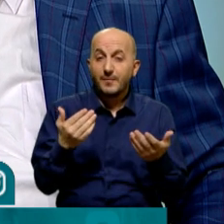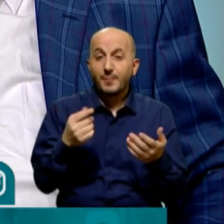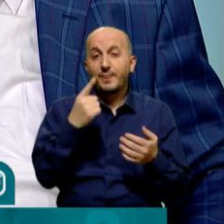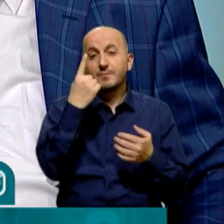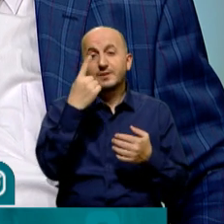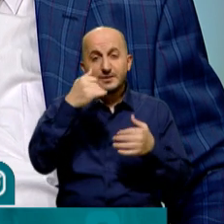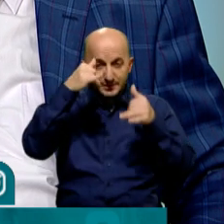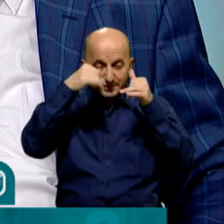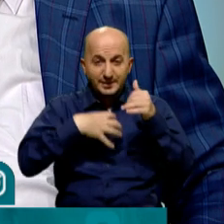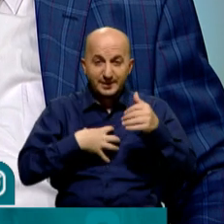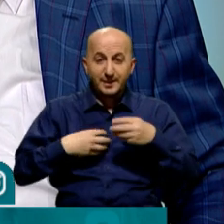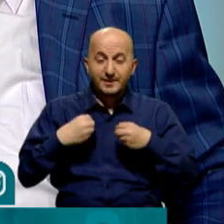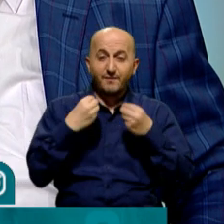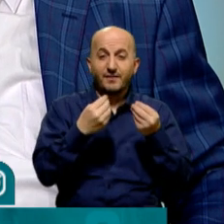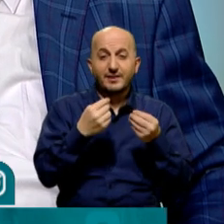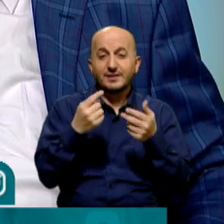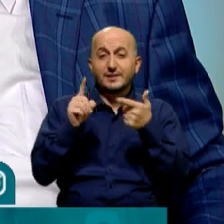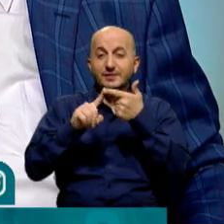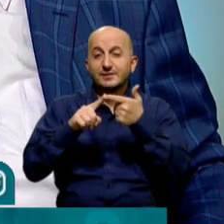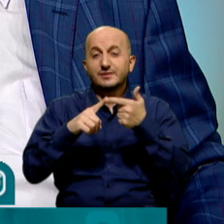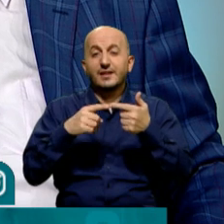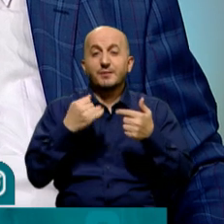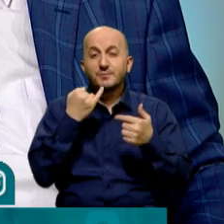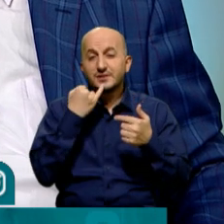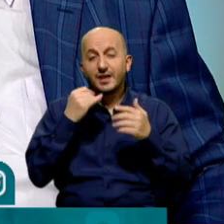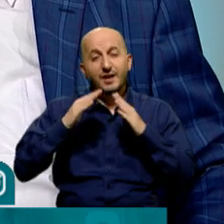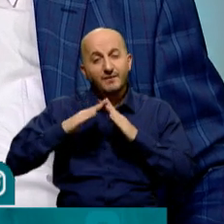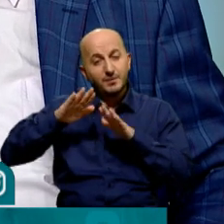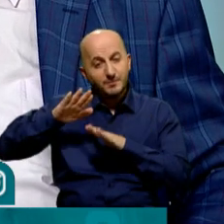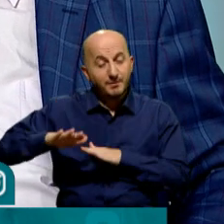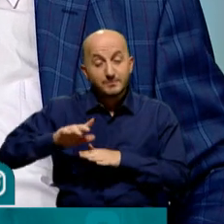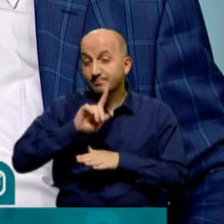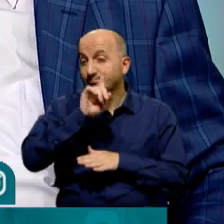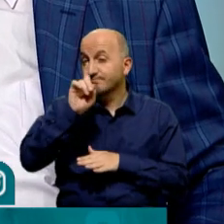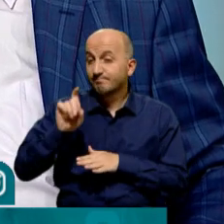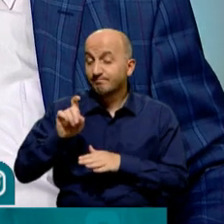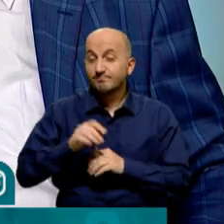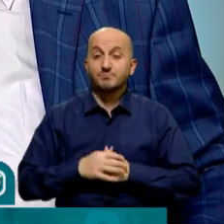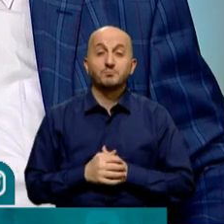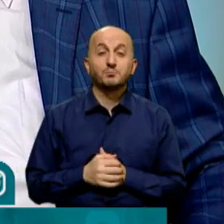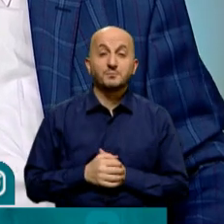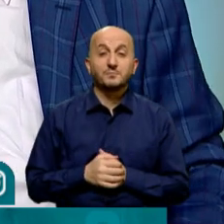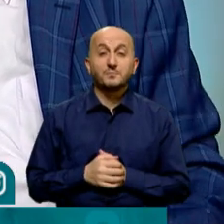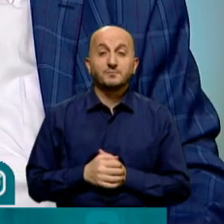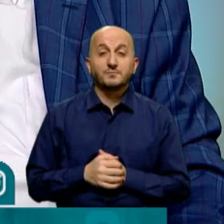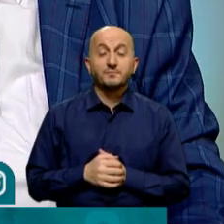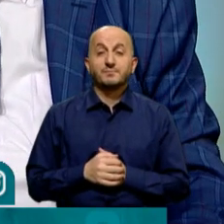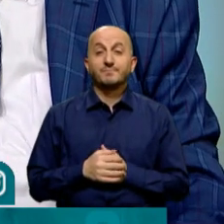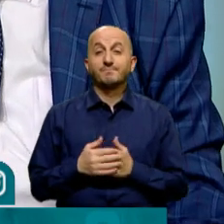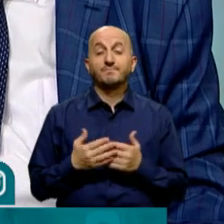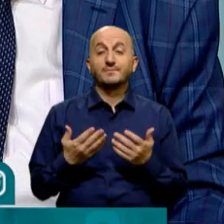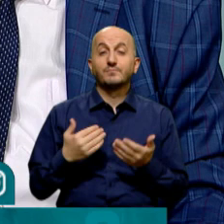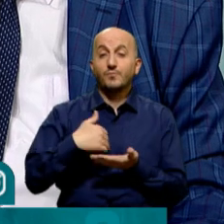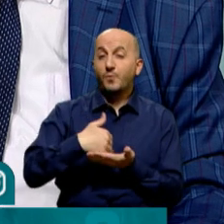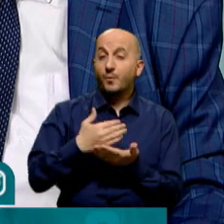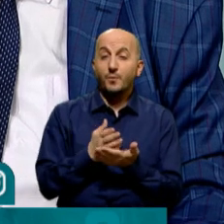Diyanet'e verdik, diğeri de tamamen bize kalsın. Gelen misafirler ve evler evde yenmesi şeklinde bir